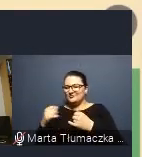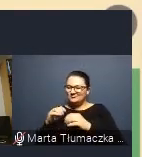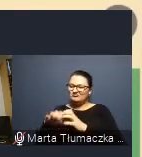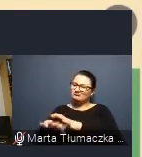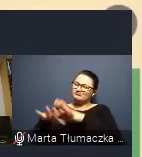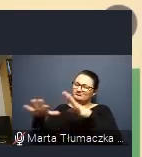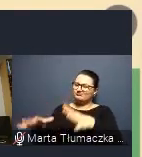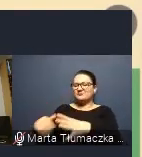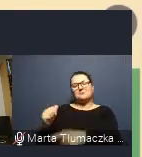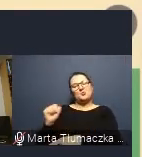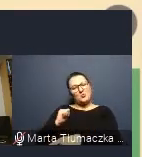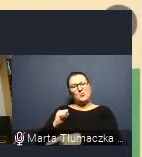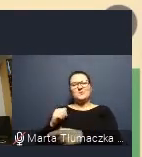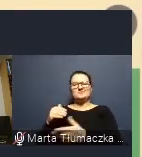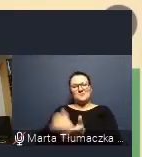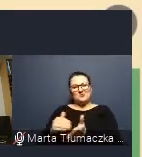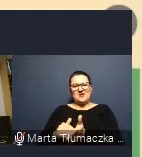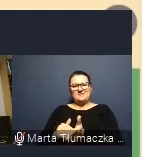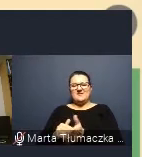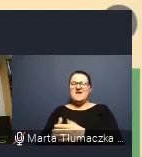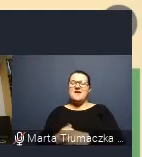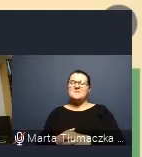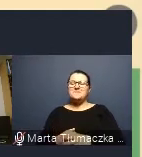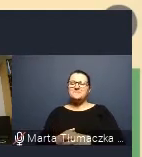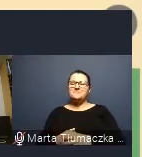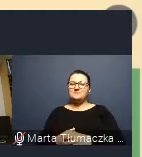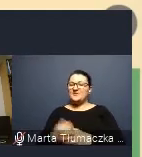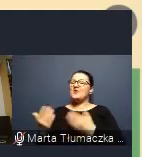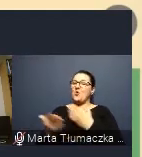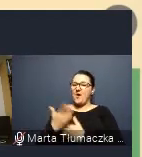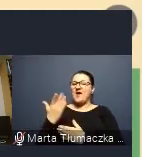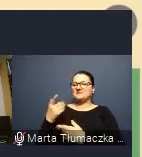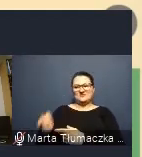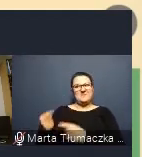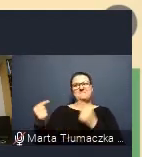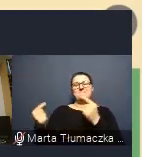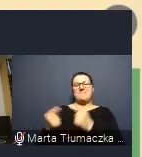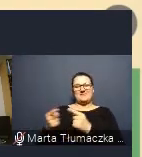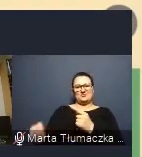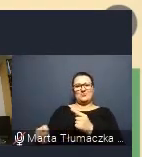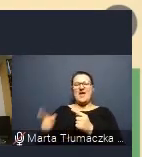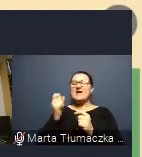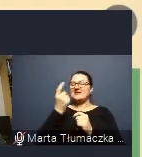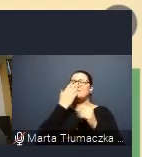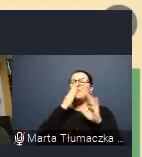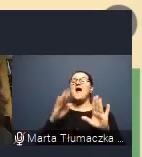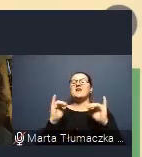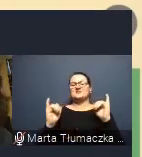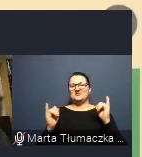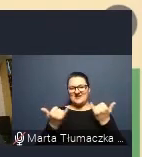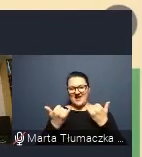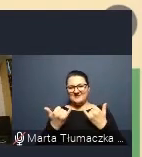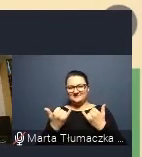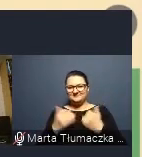się przydadzą, tak zwane przyda się. I okazało się, że nadszedł ich czas. Zaraz Państwu pokażę, co mam